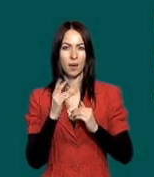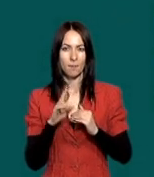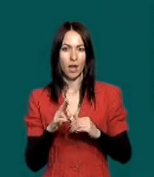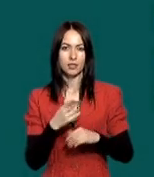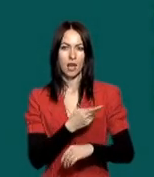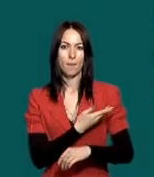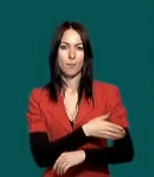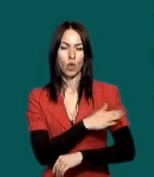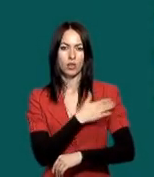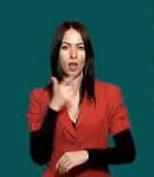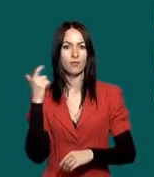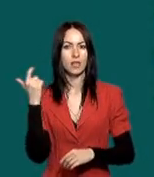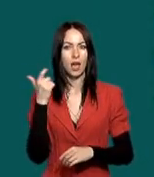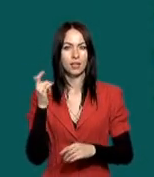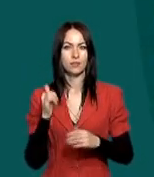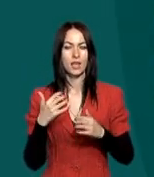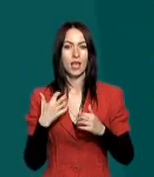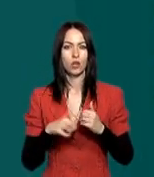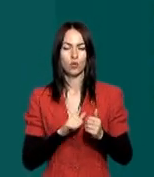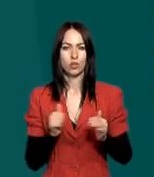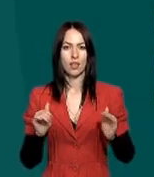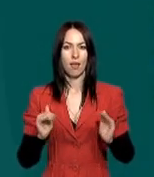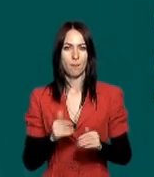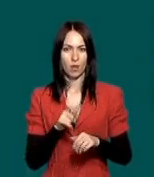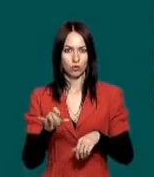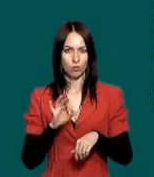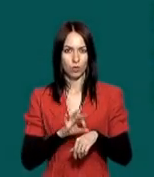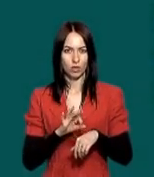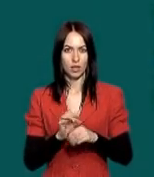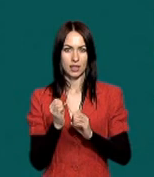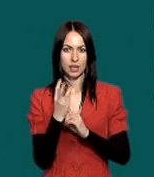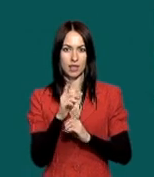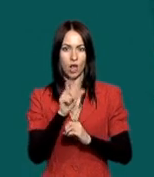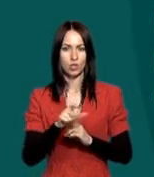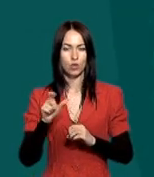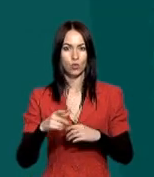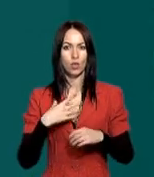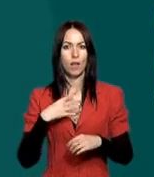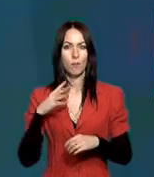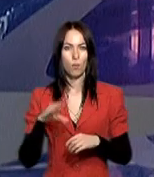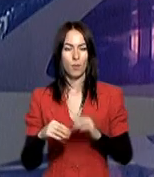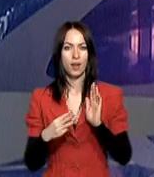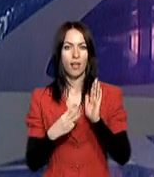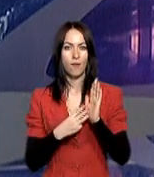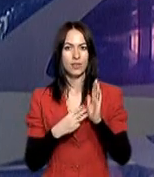та Херсонська області. 13 людей з цим діагнозом померли, 8 одужали.